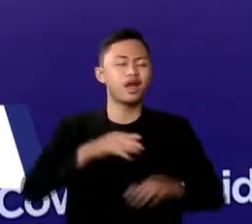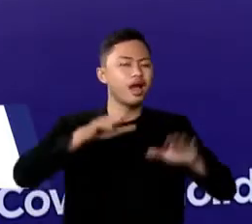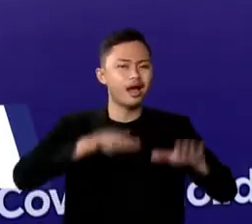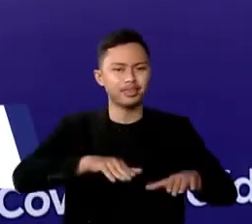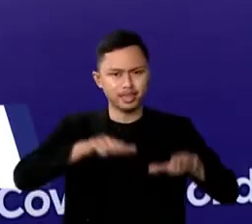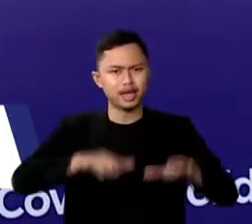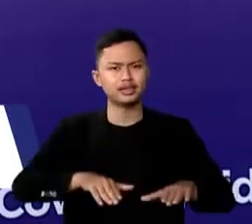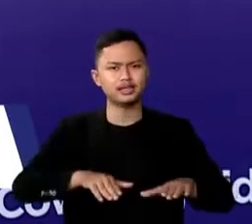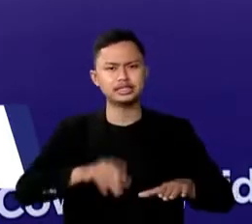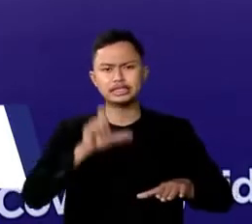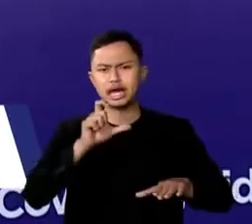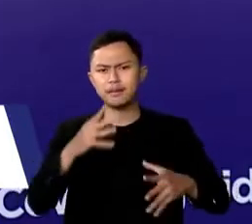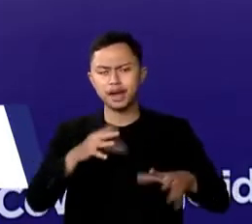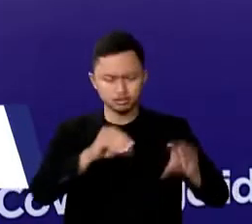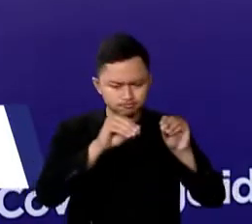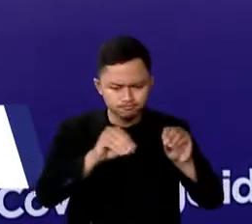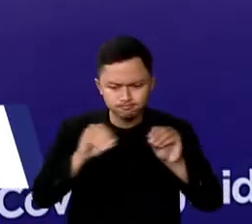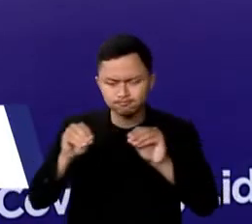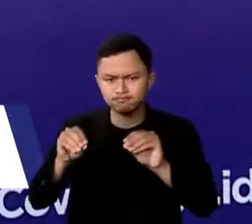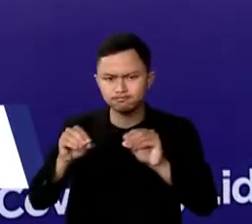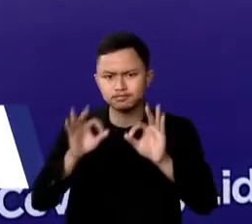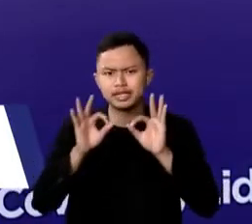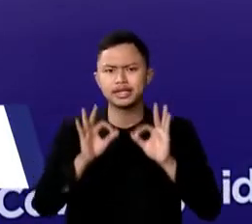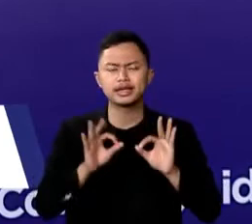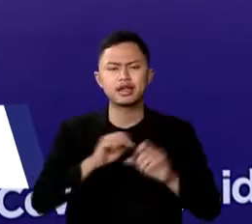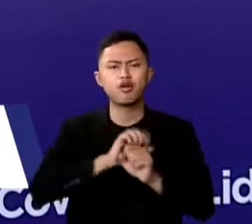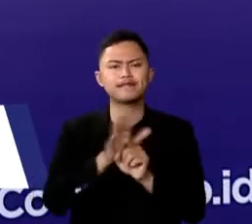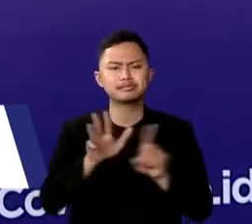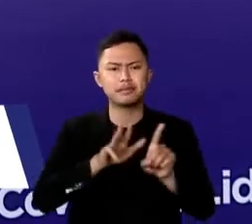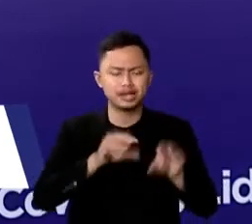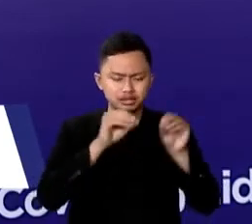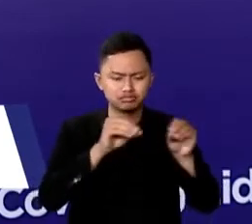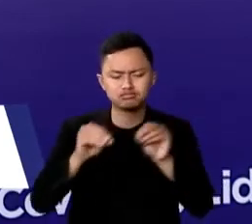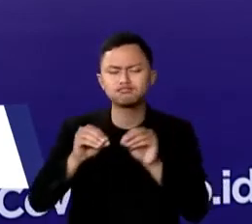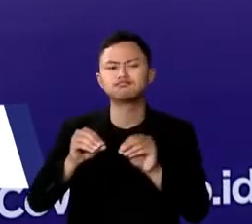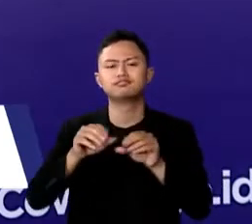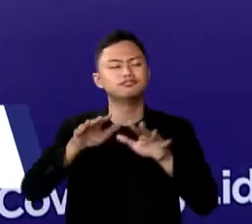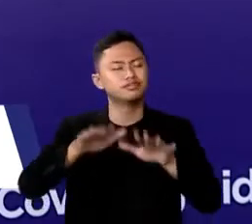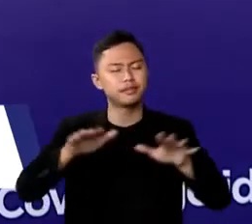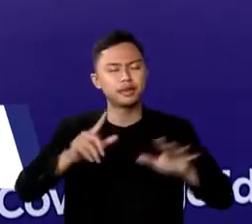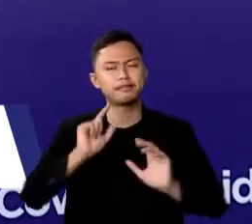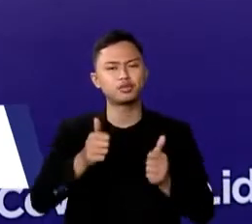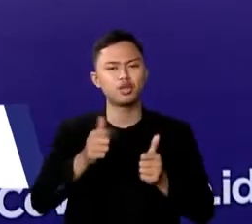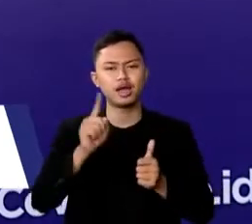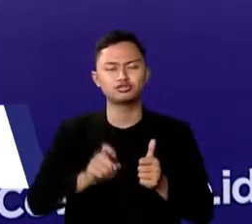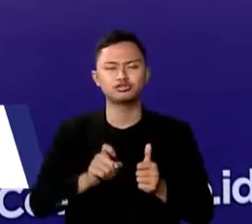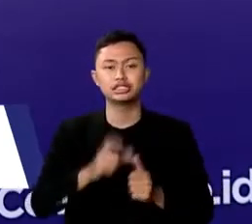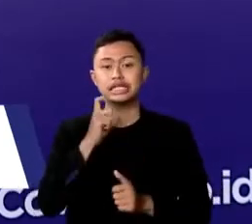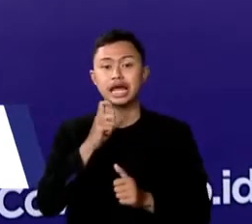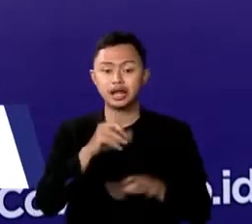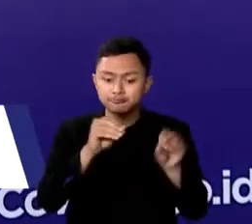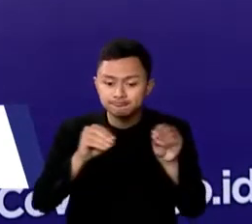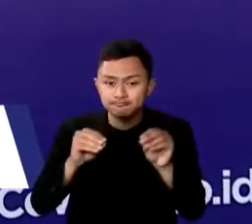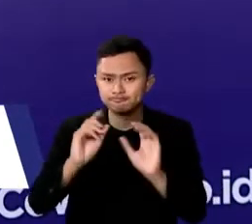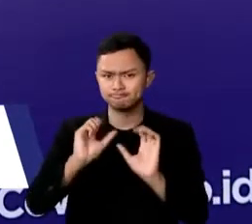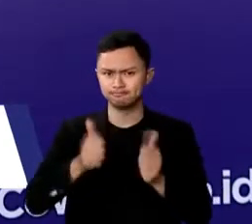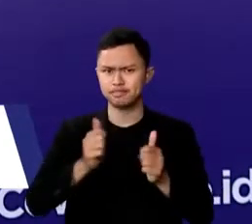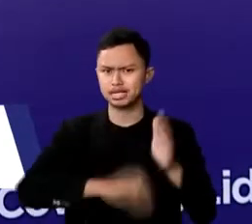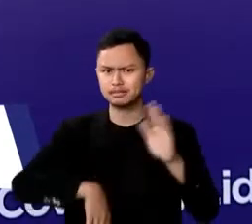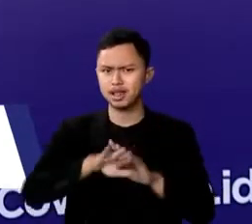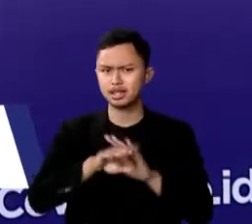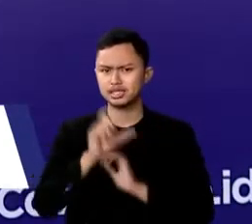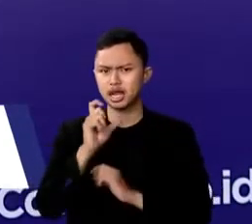dengan memberikan edukasi yang benar perihal covert 19 Lalu bagaimana memberikan pengertian yang efektif pada anak tentang